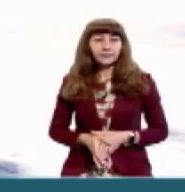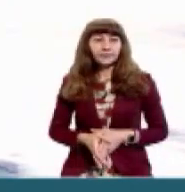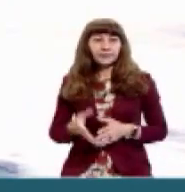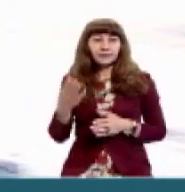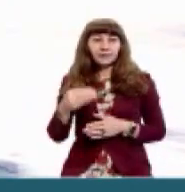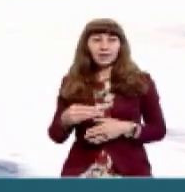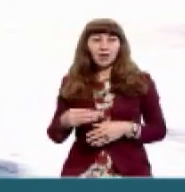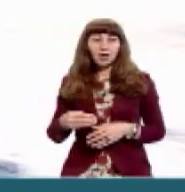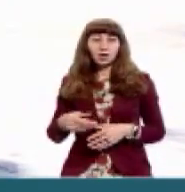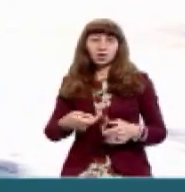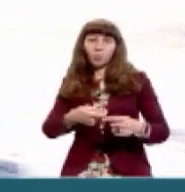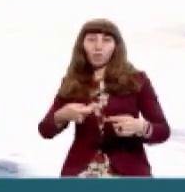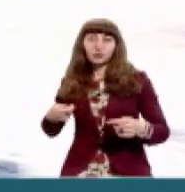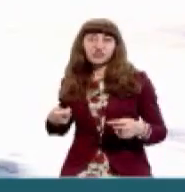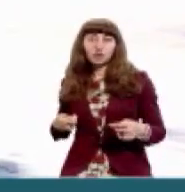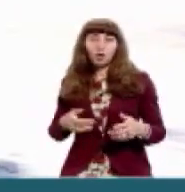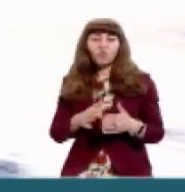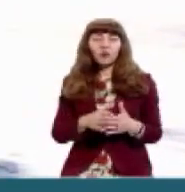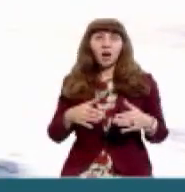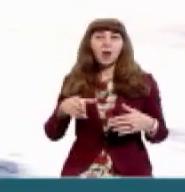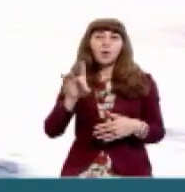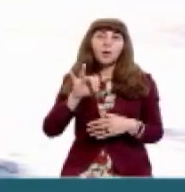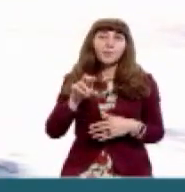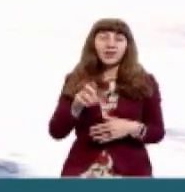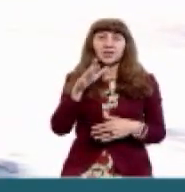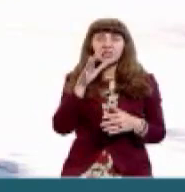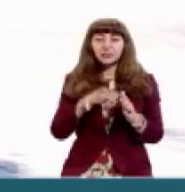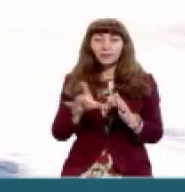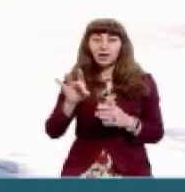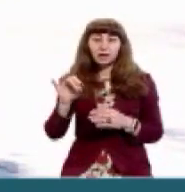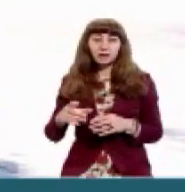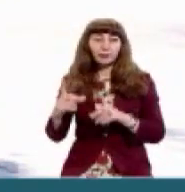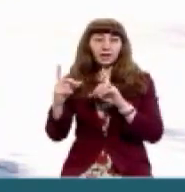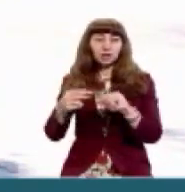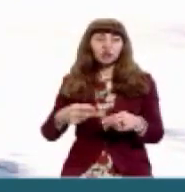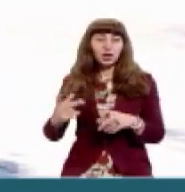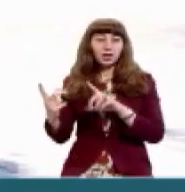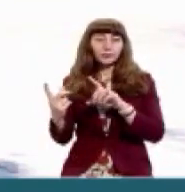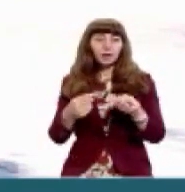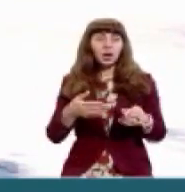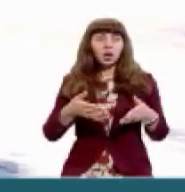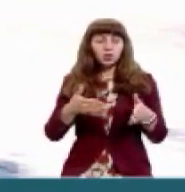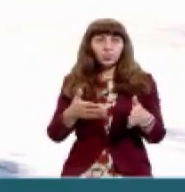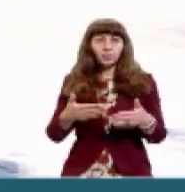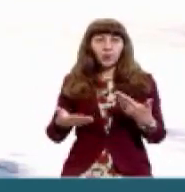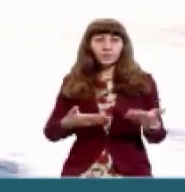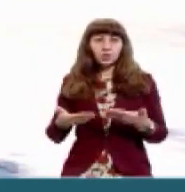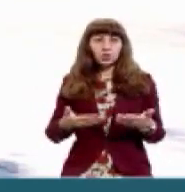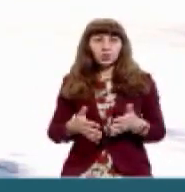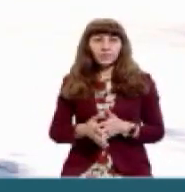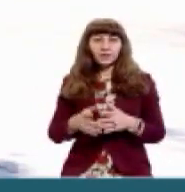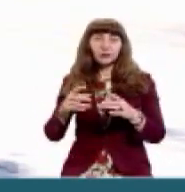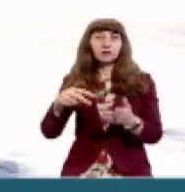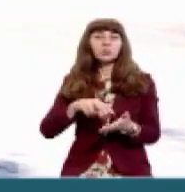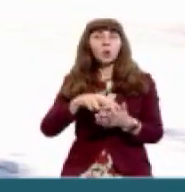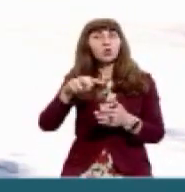Также буксировка мопедов, электрических самокатов, велосипедов, пересекать проезжую часть дороги по пешеходным переходам, находясь на